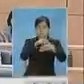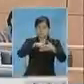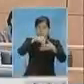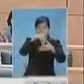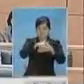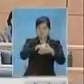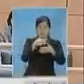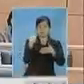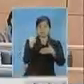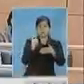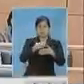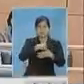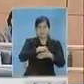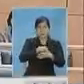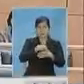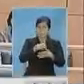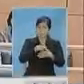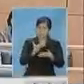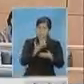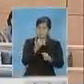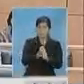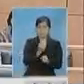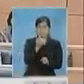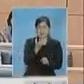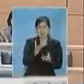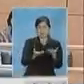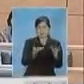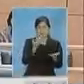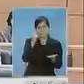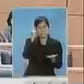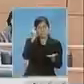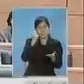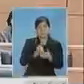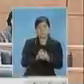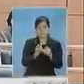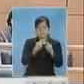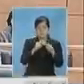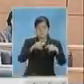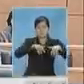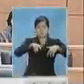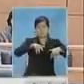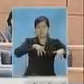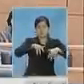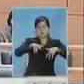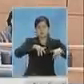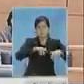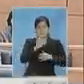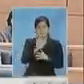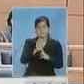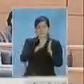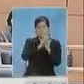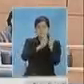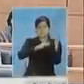ไม่อยากให้ทำอะไรแต่ผมแน่ใจว่าคนส่วนใหญ่ของ